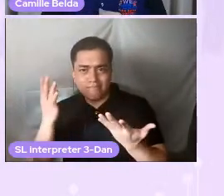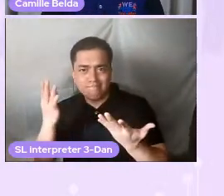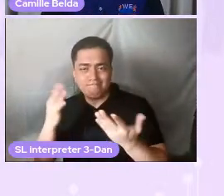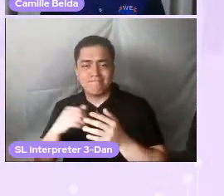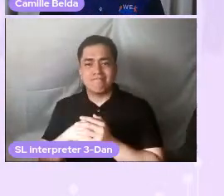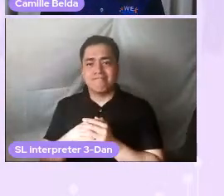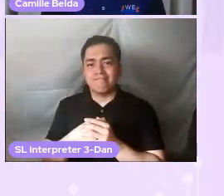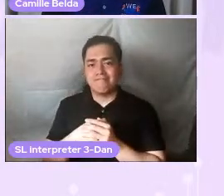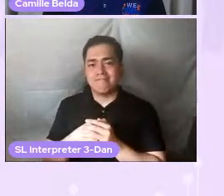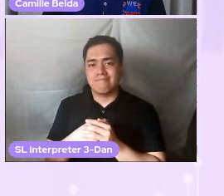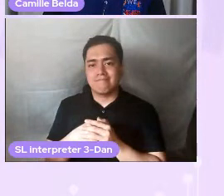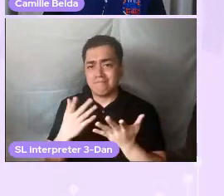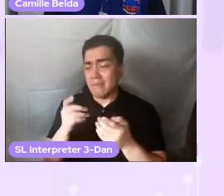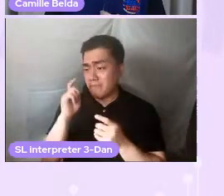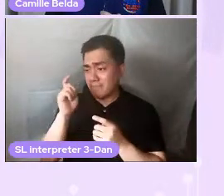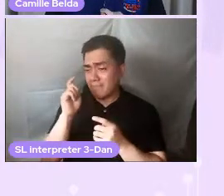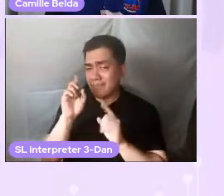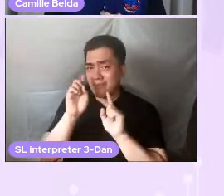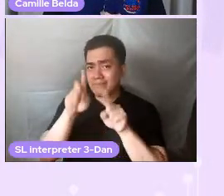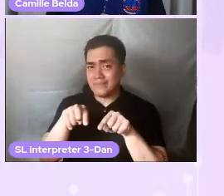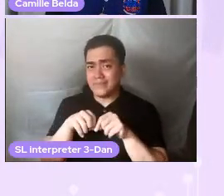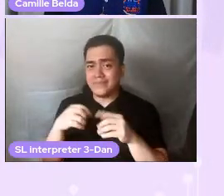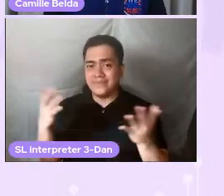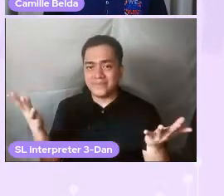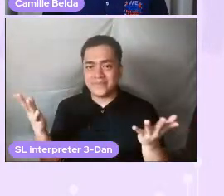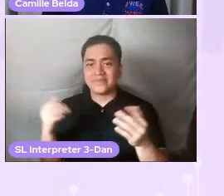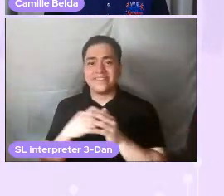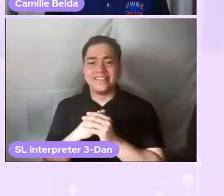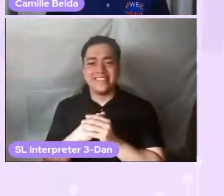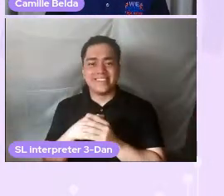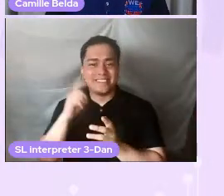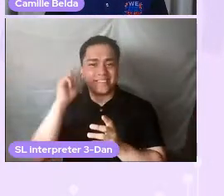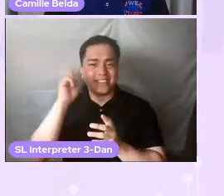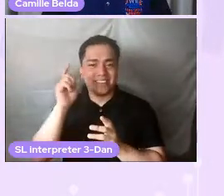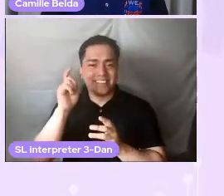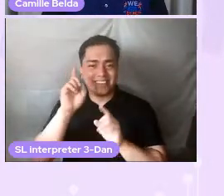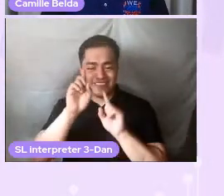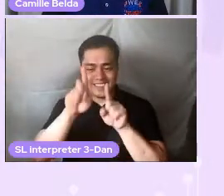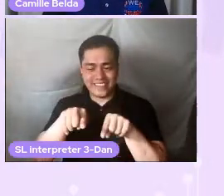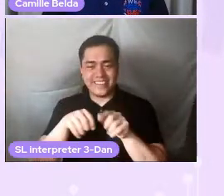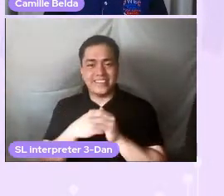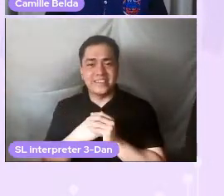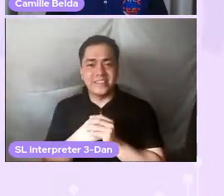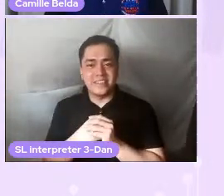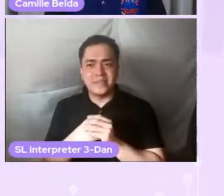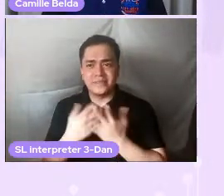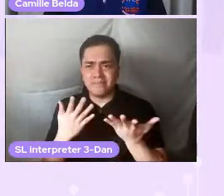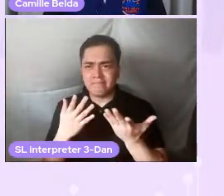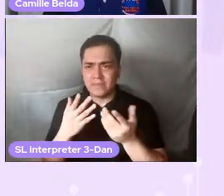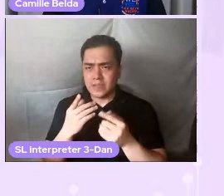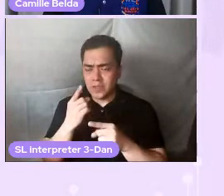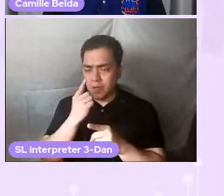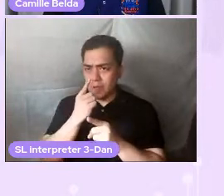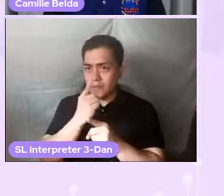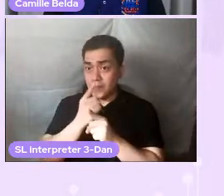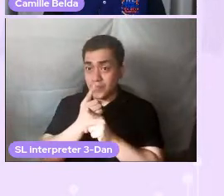Ang bilis talagang sumagot. May nanalo na po ulit tayo para sa item na ito. Ang tamang sagot ko